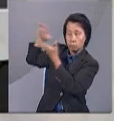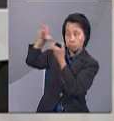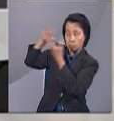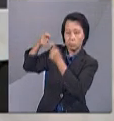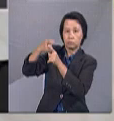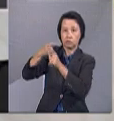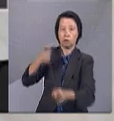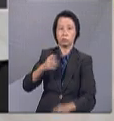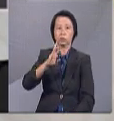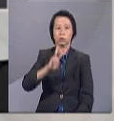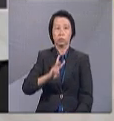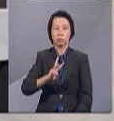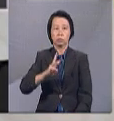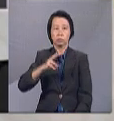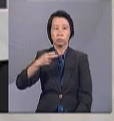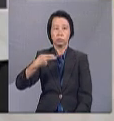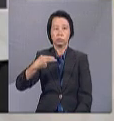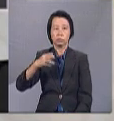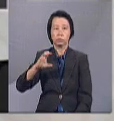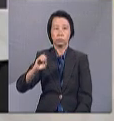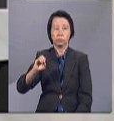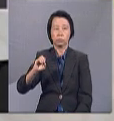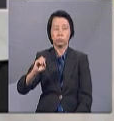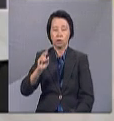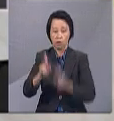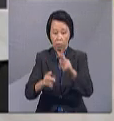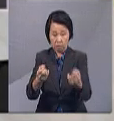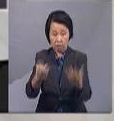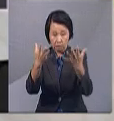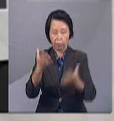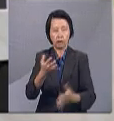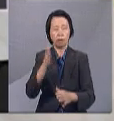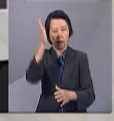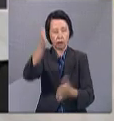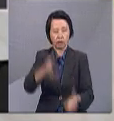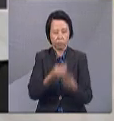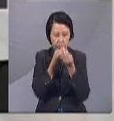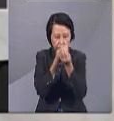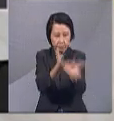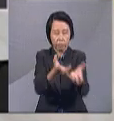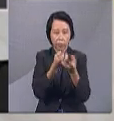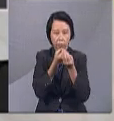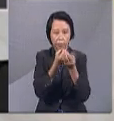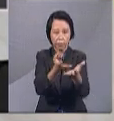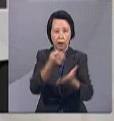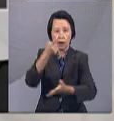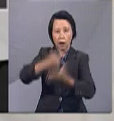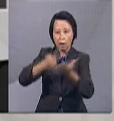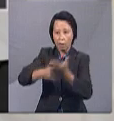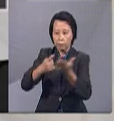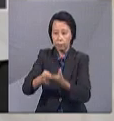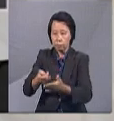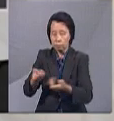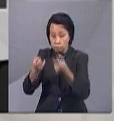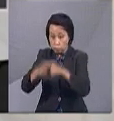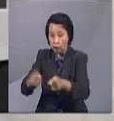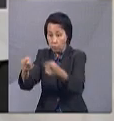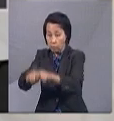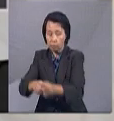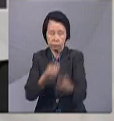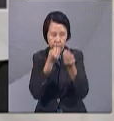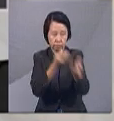daripada pihak pertumbuhan kesehatan sedunia orang ramai akan sentiasa dimaklumkan cepat sebarang perkembangan terkini